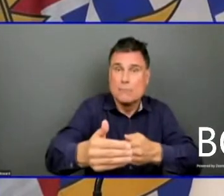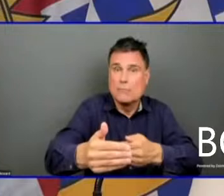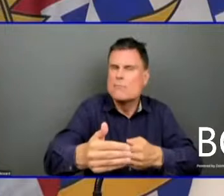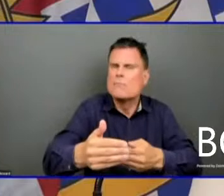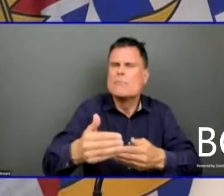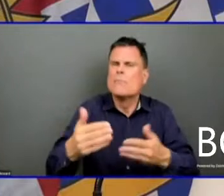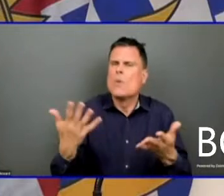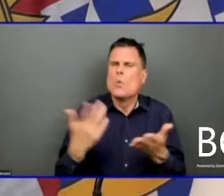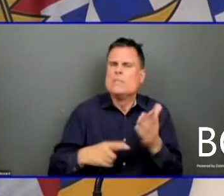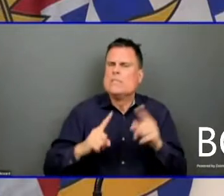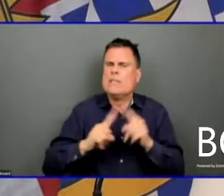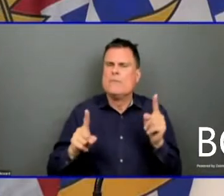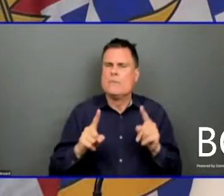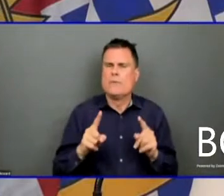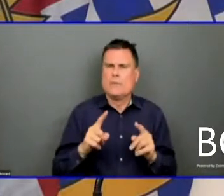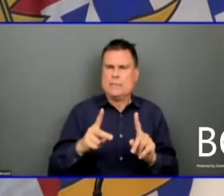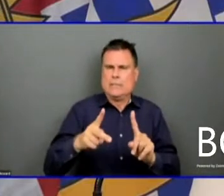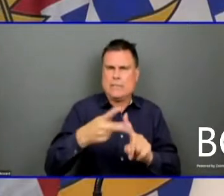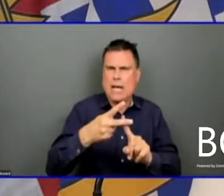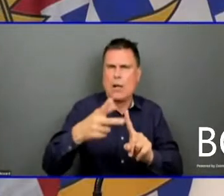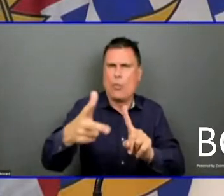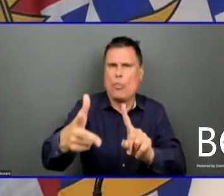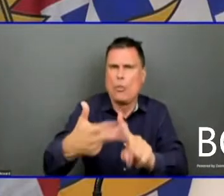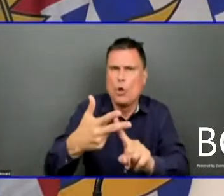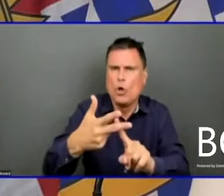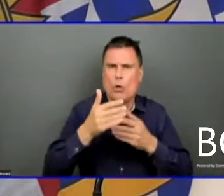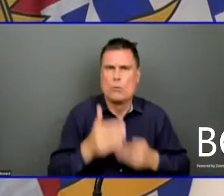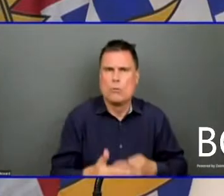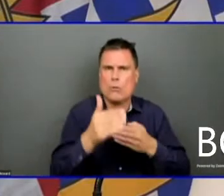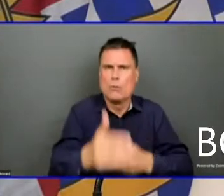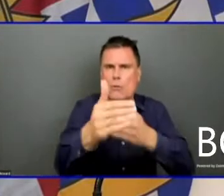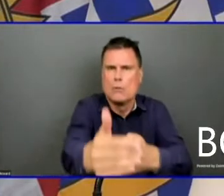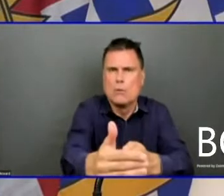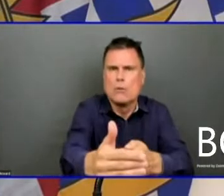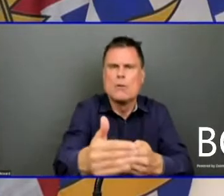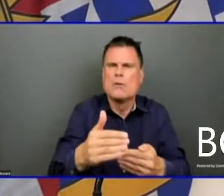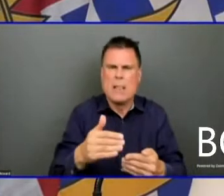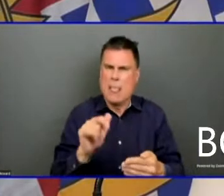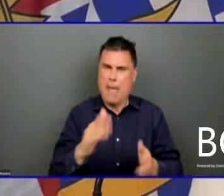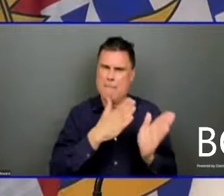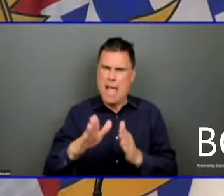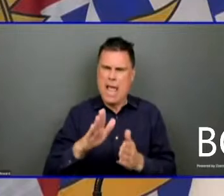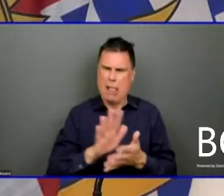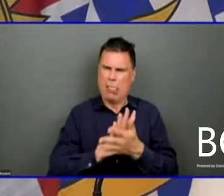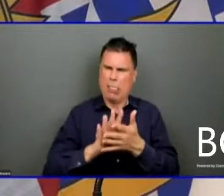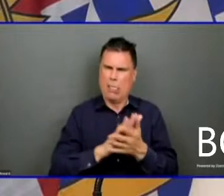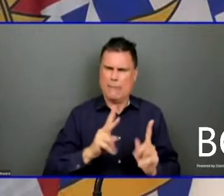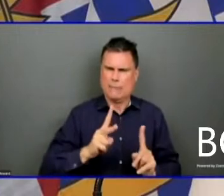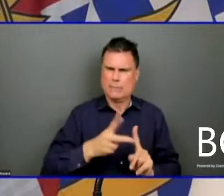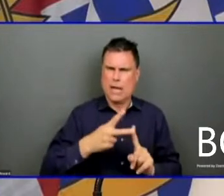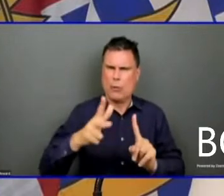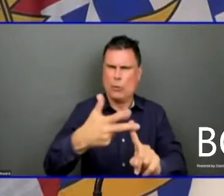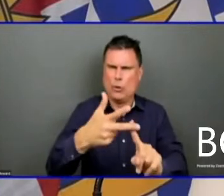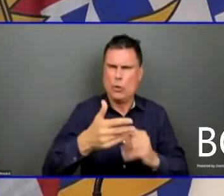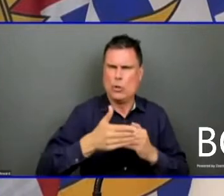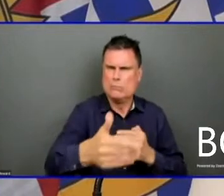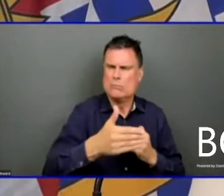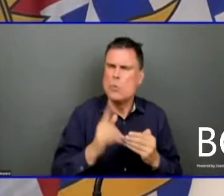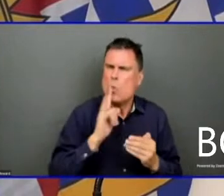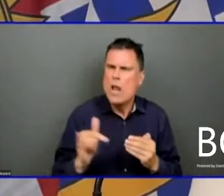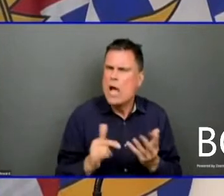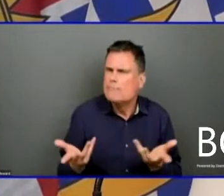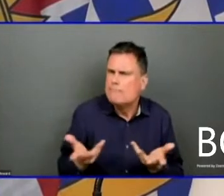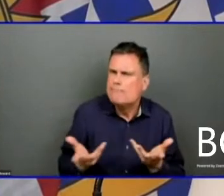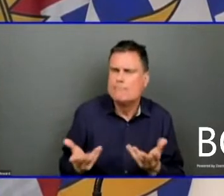The plan is vague in some regard. 他说你的计划第二阶段和第三阶段的标准有点模